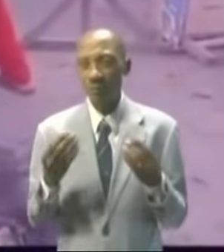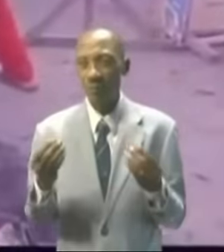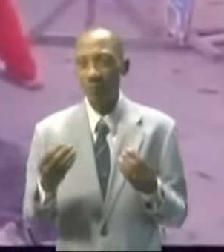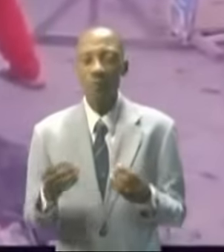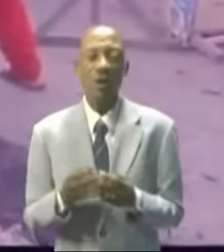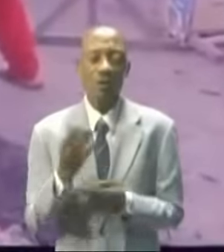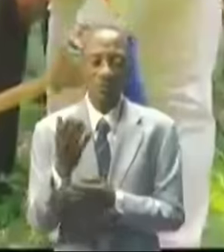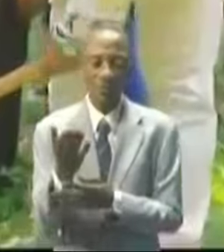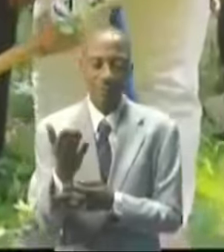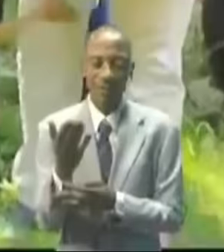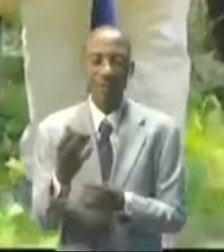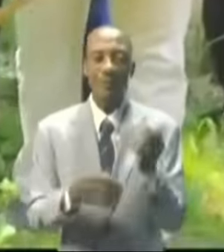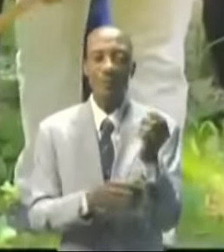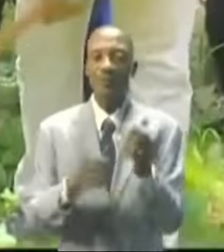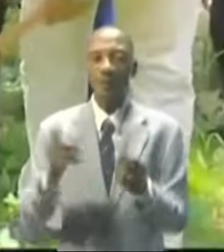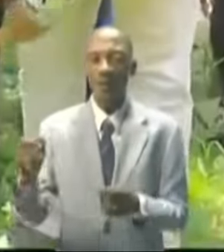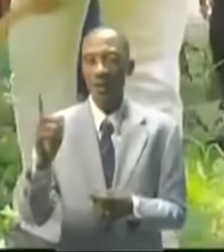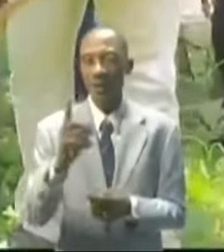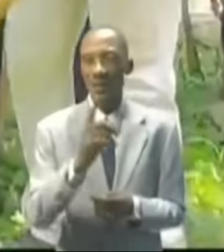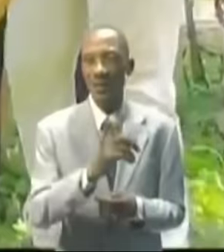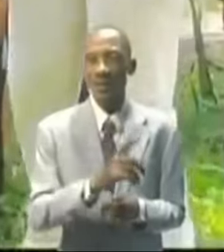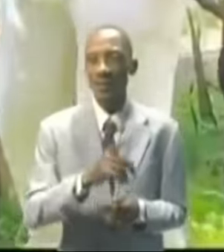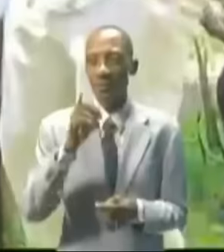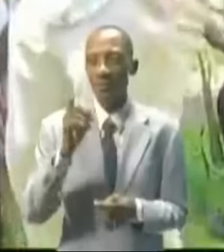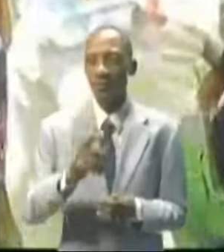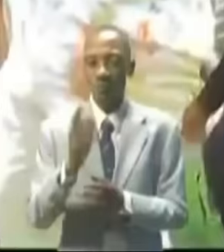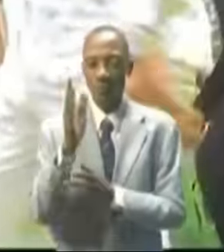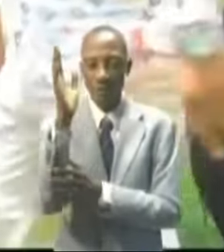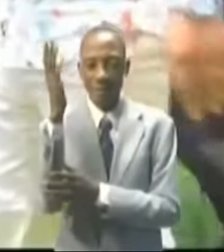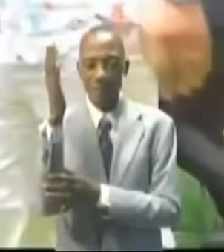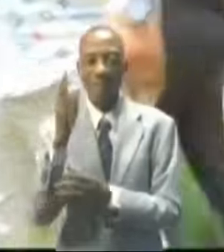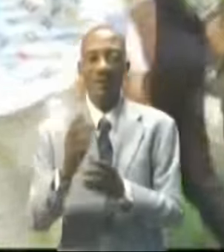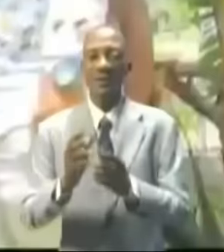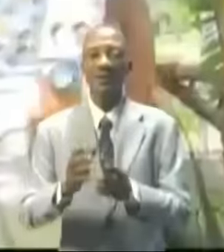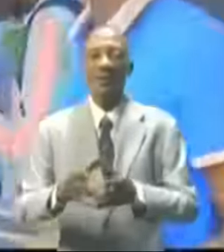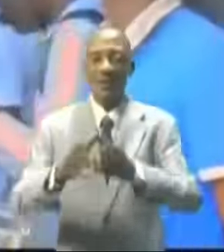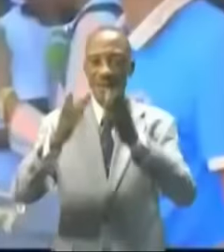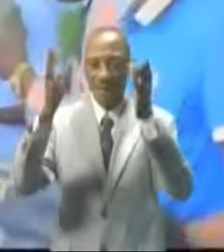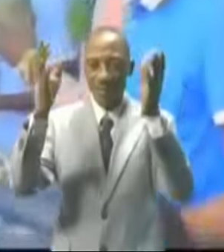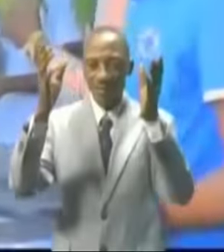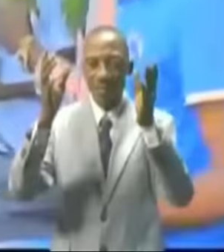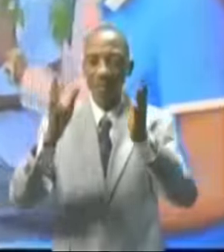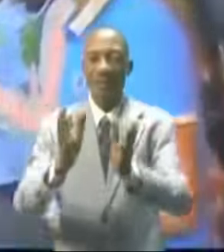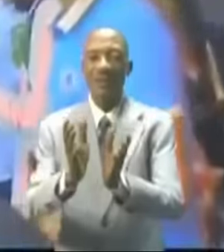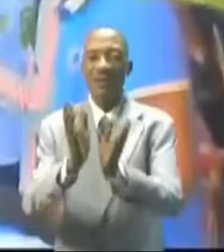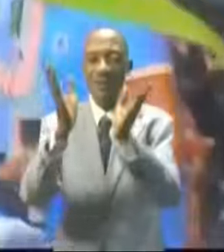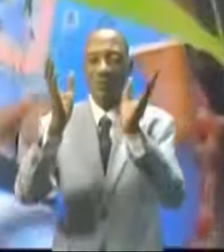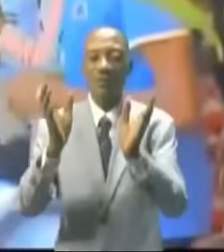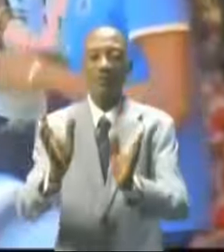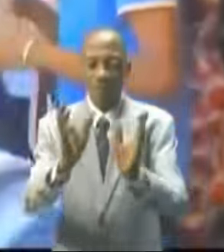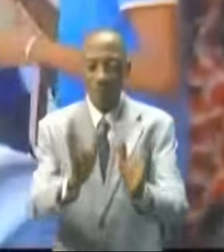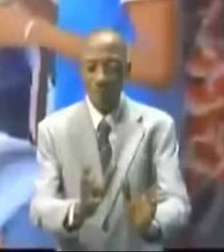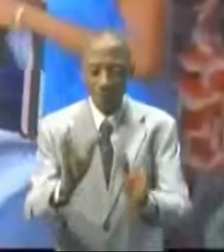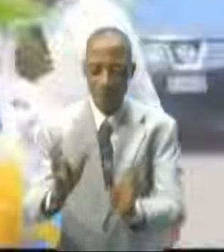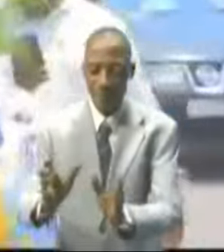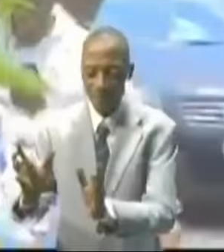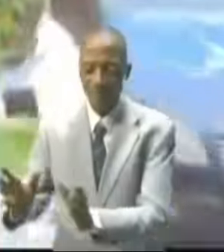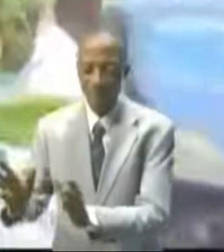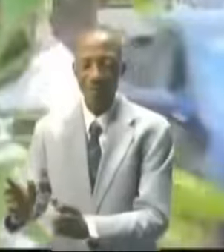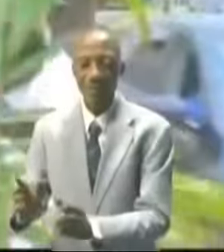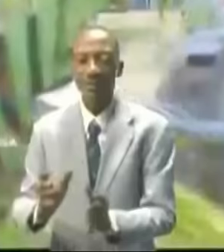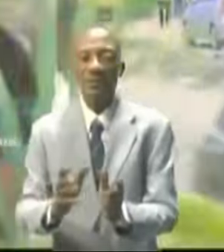des mauvaises conditions environnantes et la plantation d'arbres en continuité d'exécution de leur projet intitulé « Les reboisements